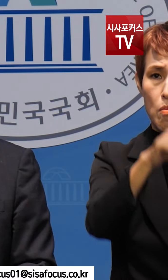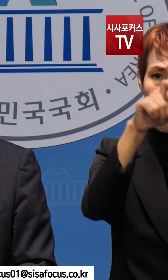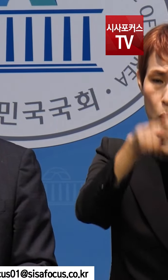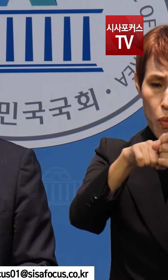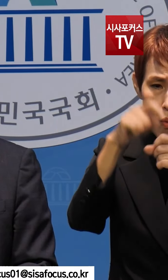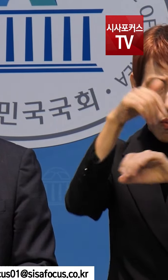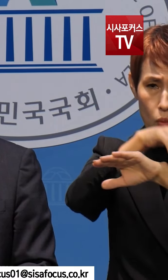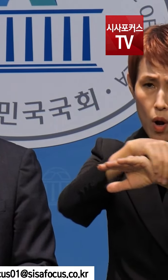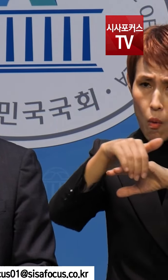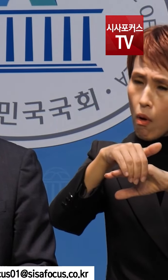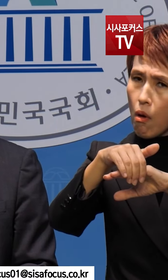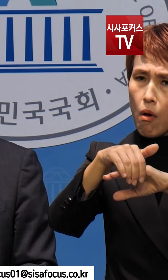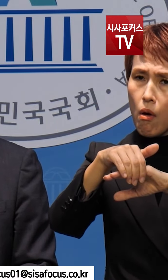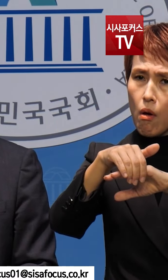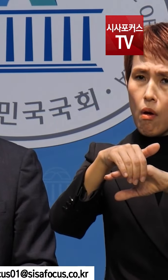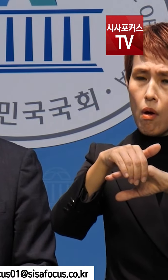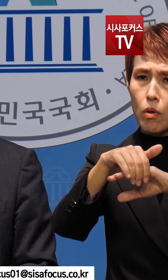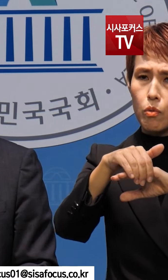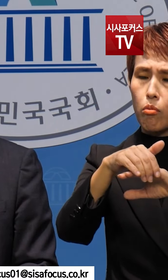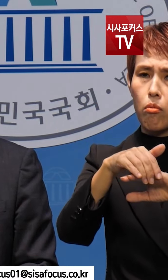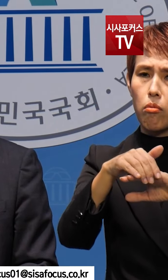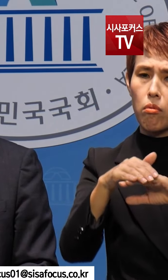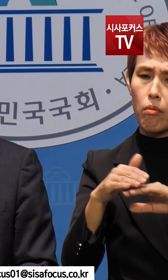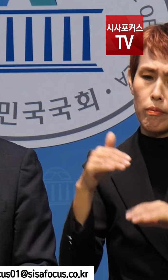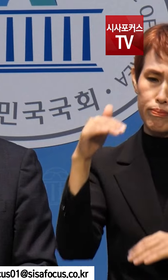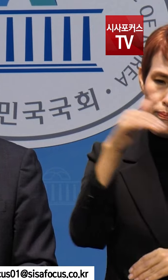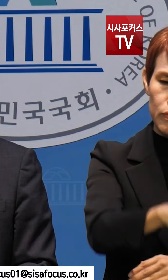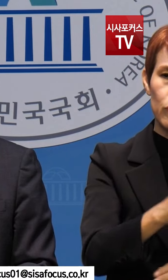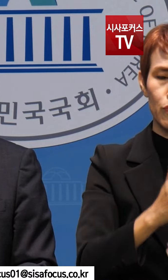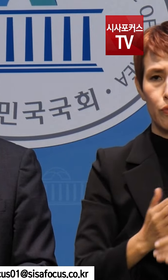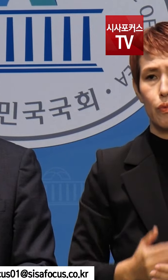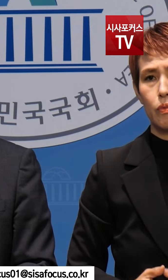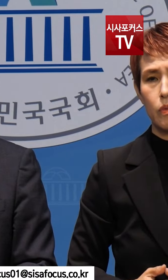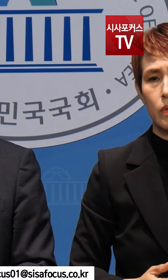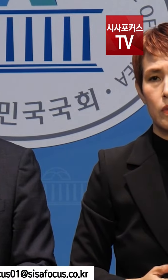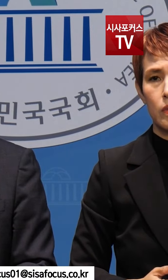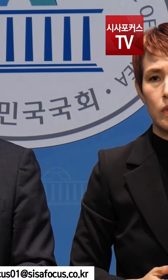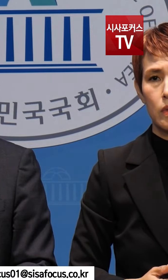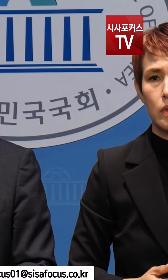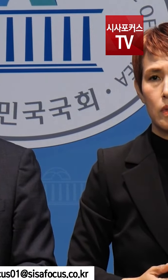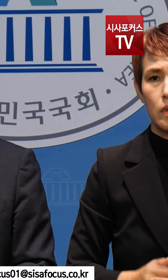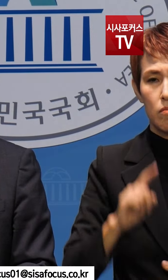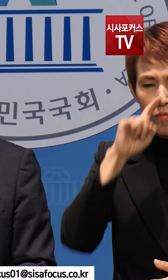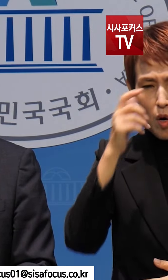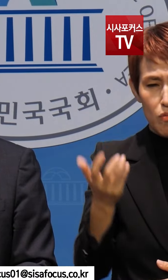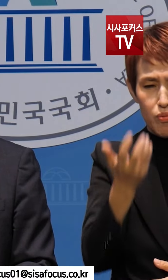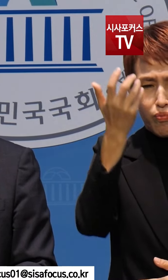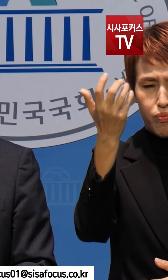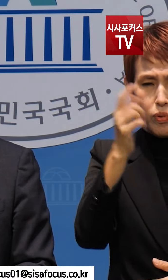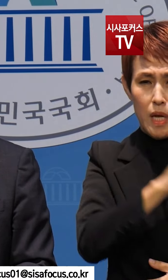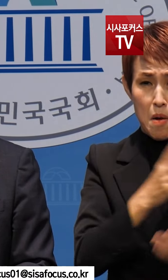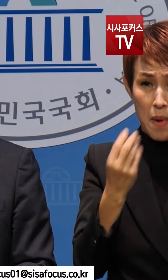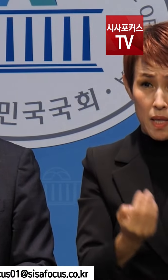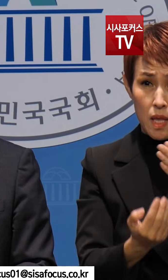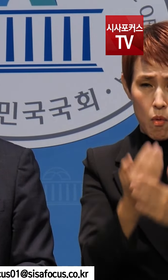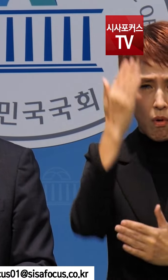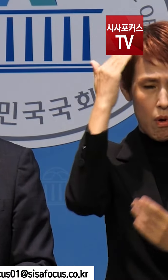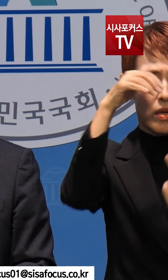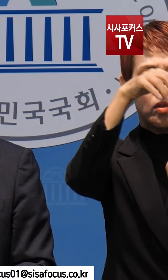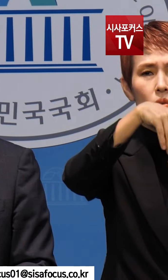최하위권이다 후퇴시키고 있습니다 또한 가장 많은 온실 가수를 배출하는 석탄